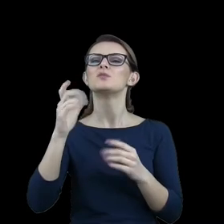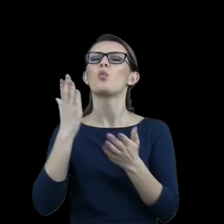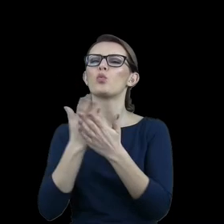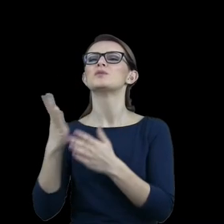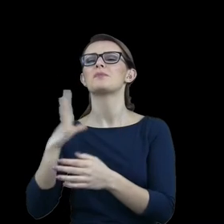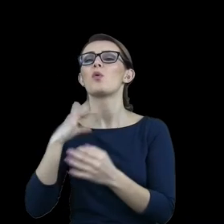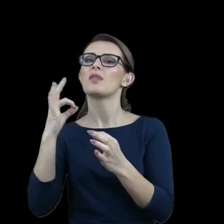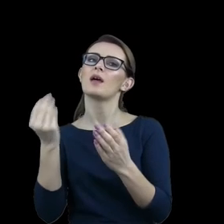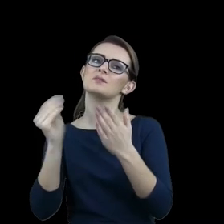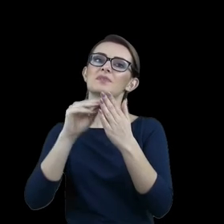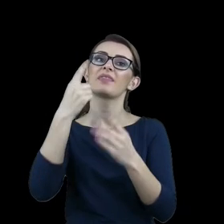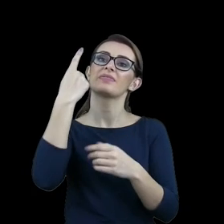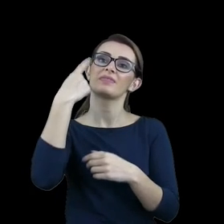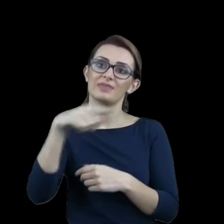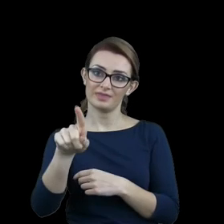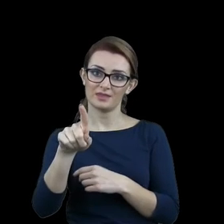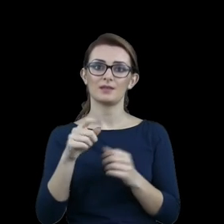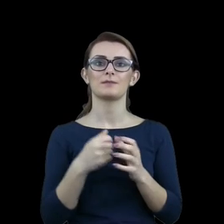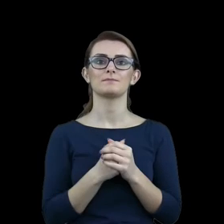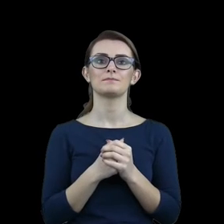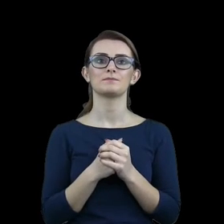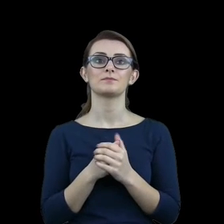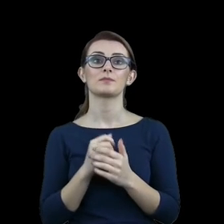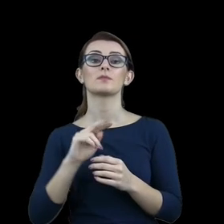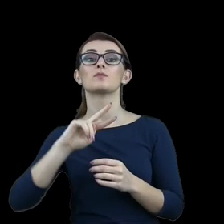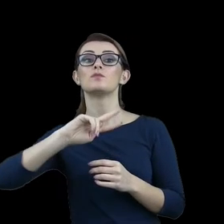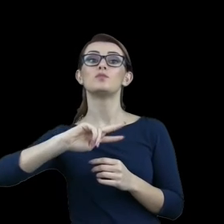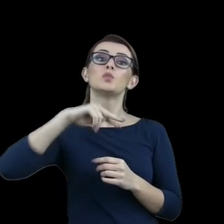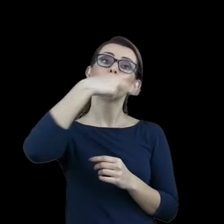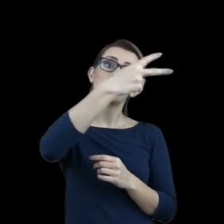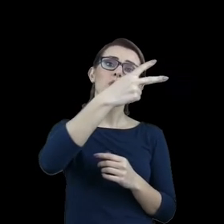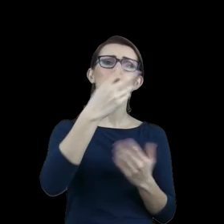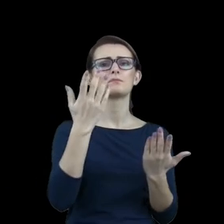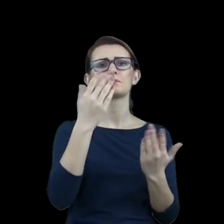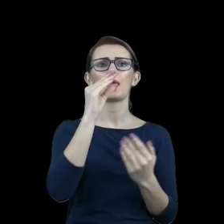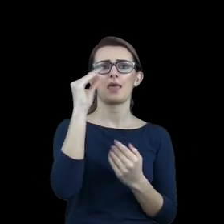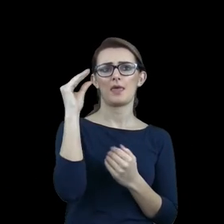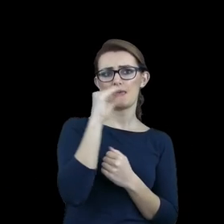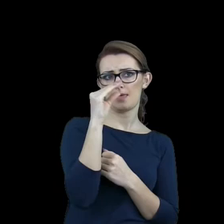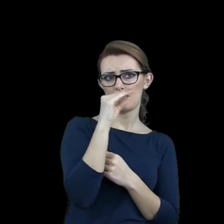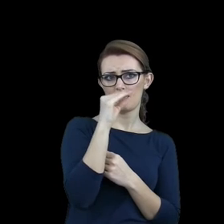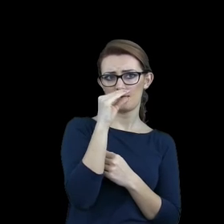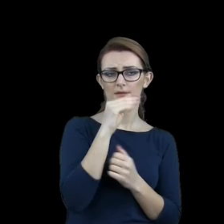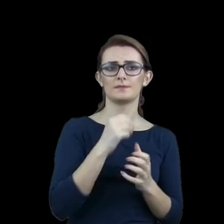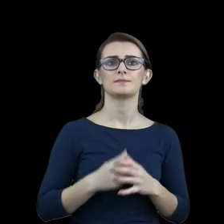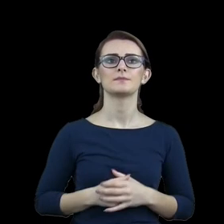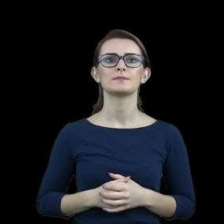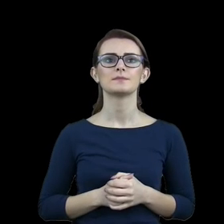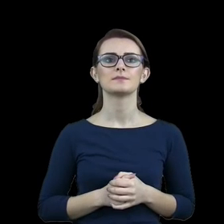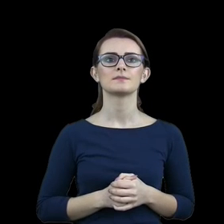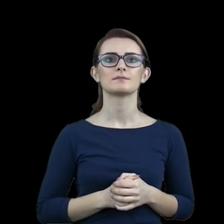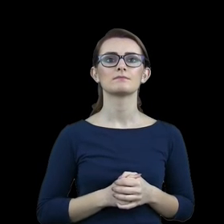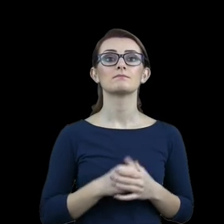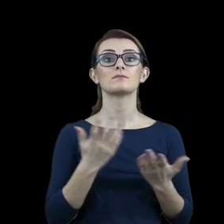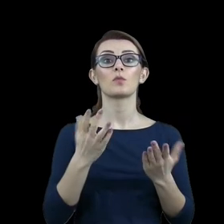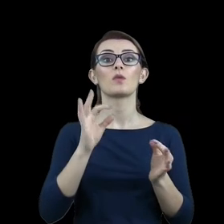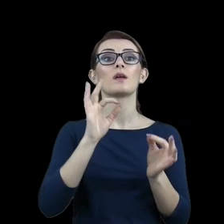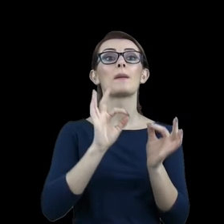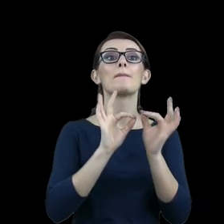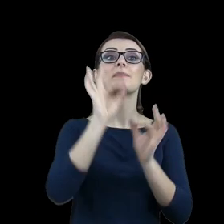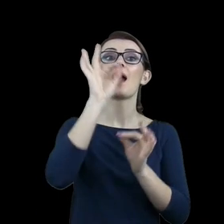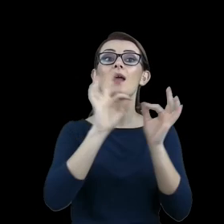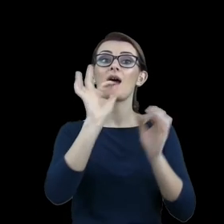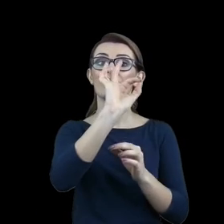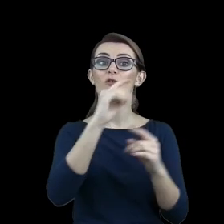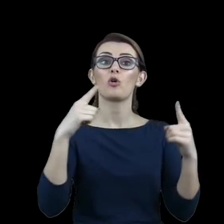wezmę sobie punkt ABC, było, więc teraz weźmy D. A tutaj weźmy jakiś punkt E. Czyli miara